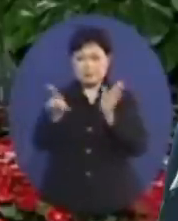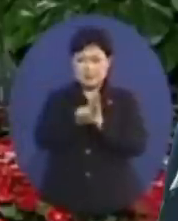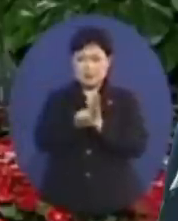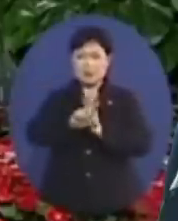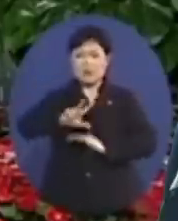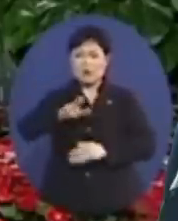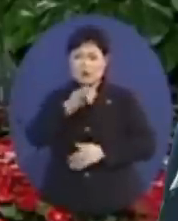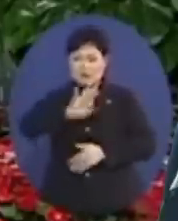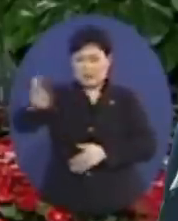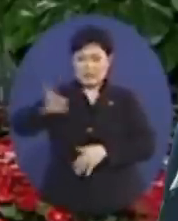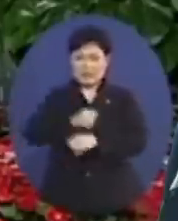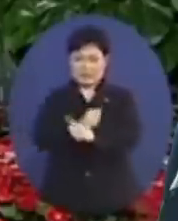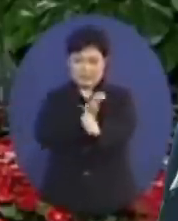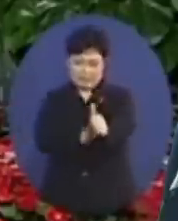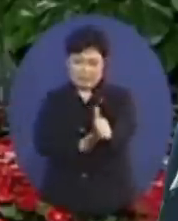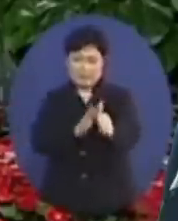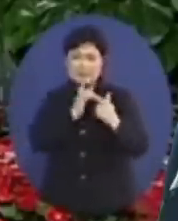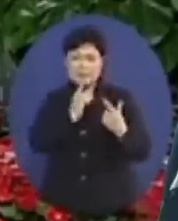신해야 되는 것입니다.